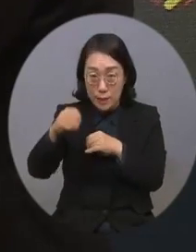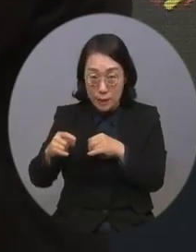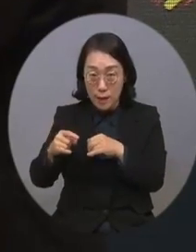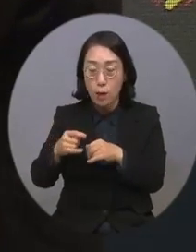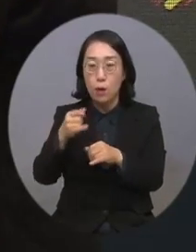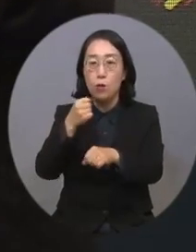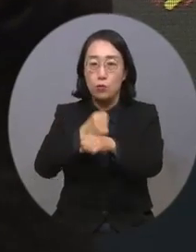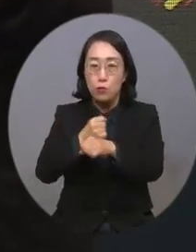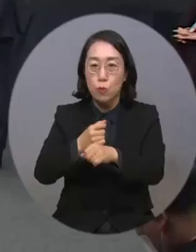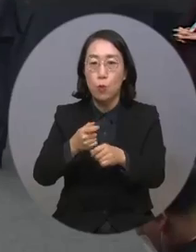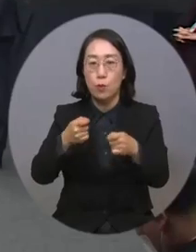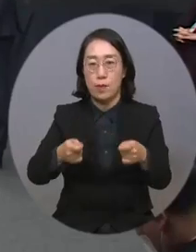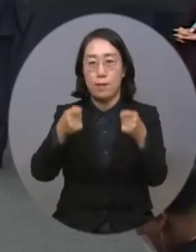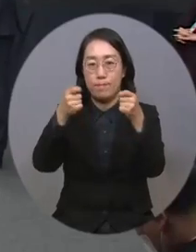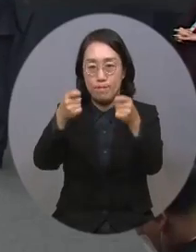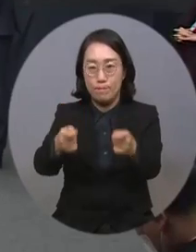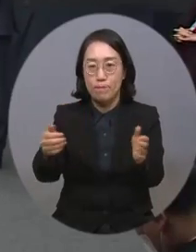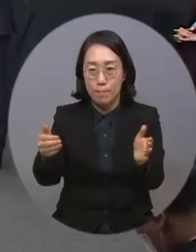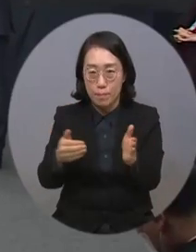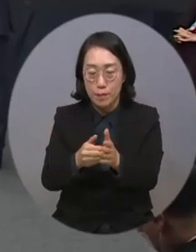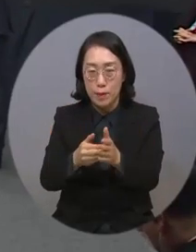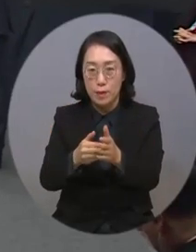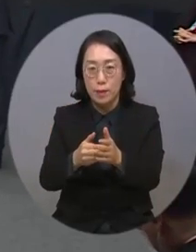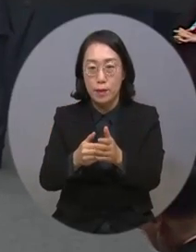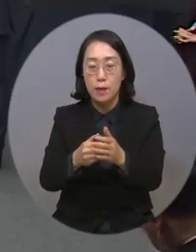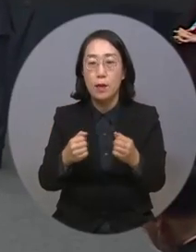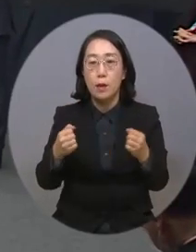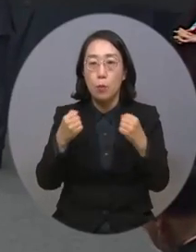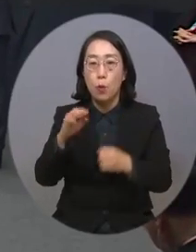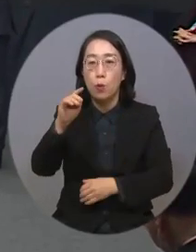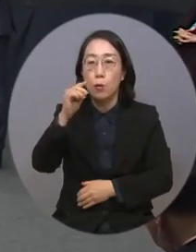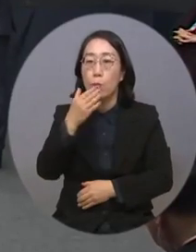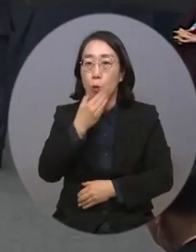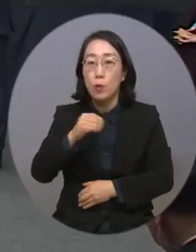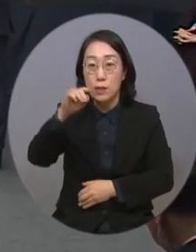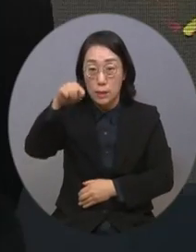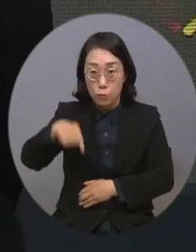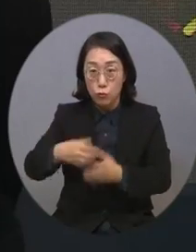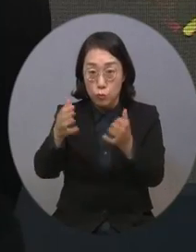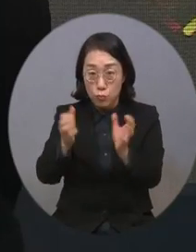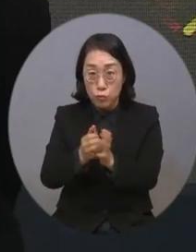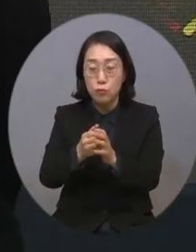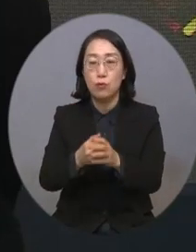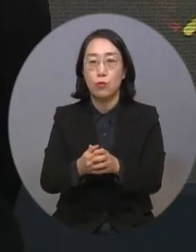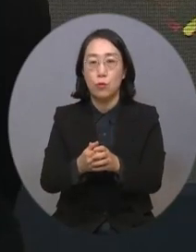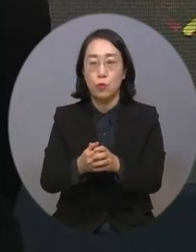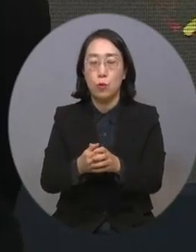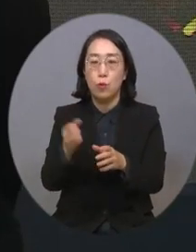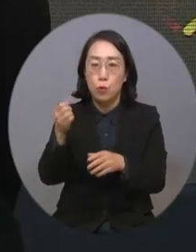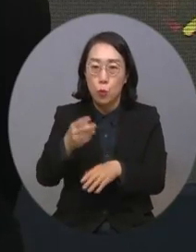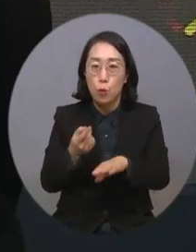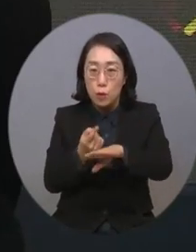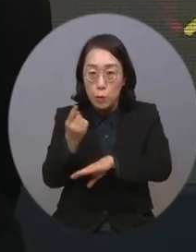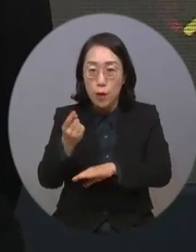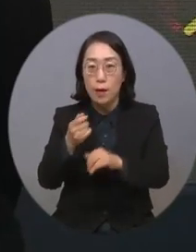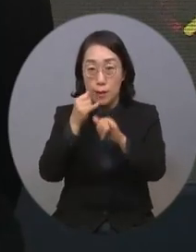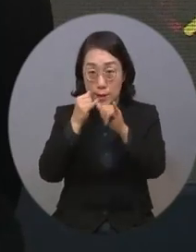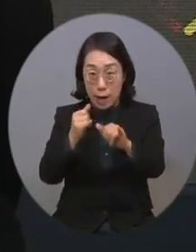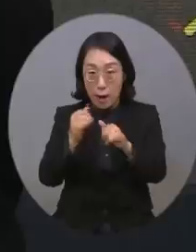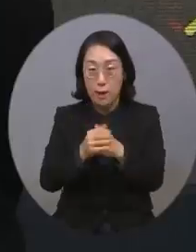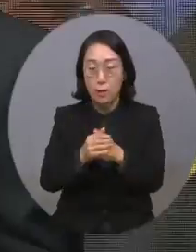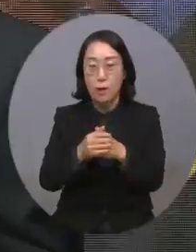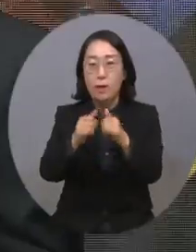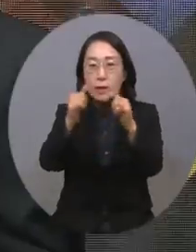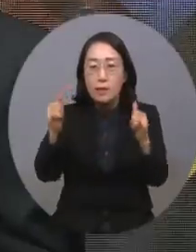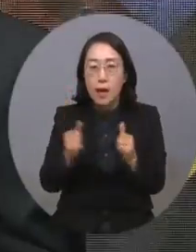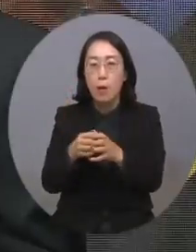전달됐습니다. 더불어 보건복지부 장관상과 국회 보건복지위원장상을 비롯해 복지나눔과